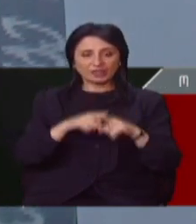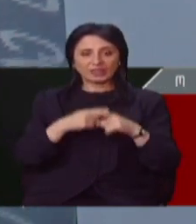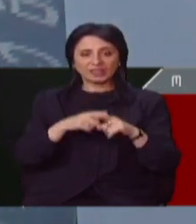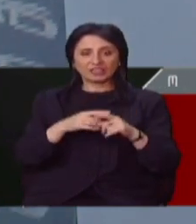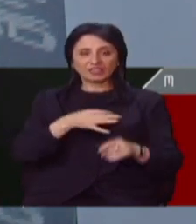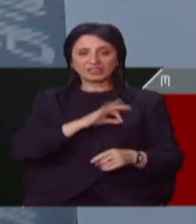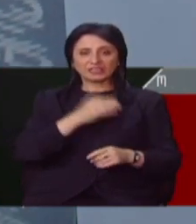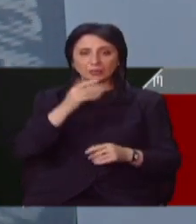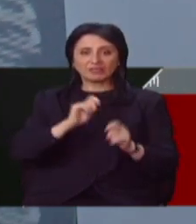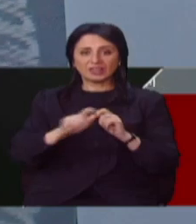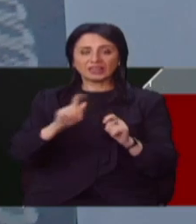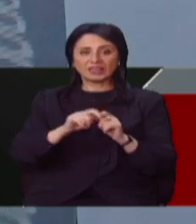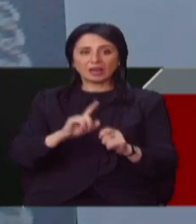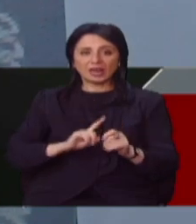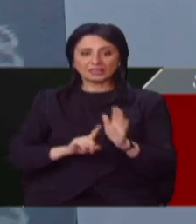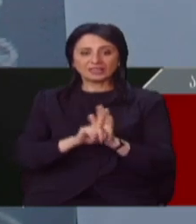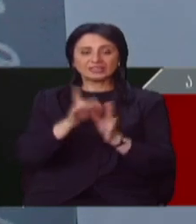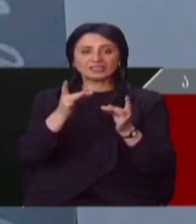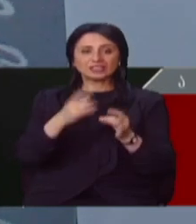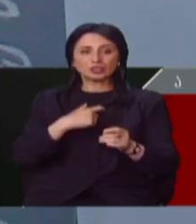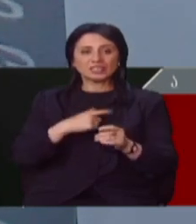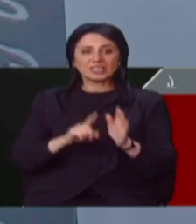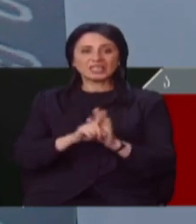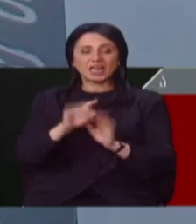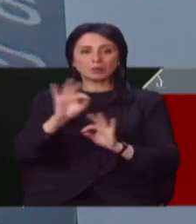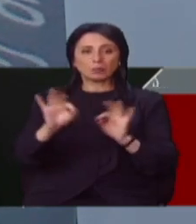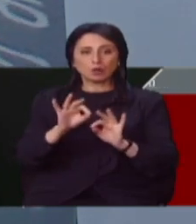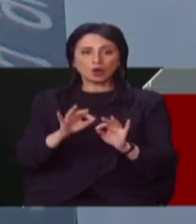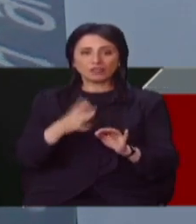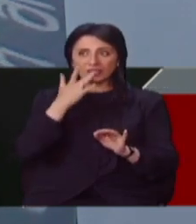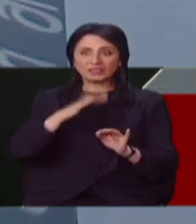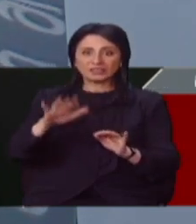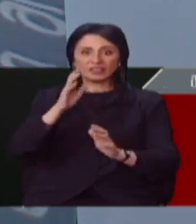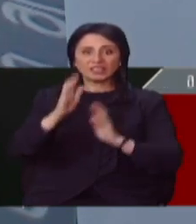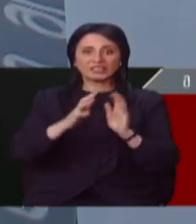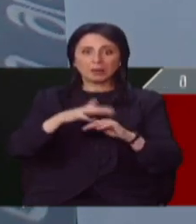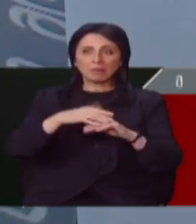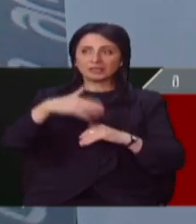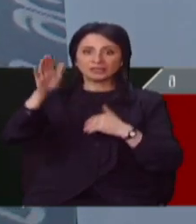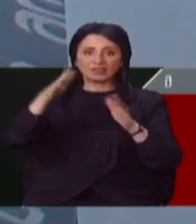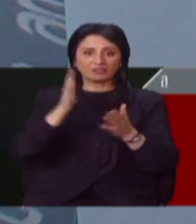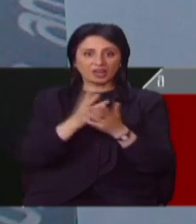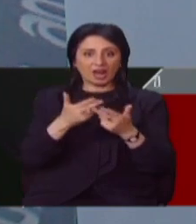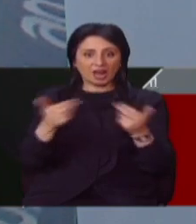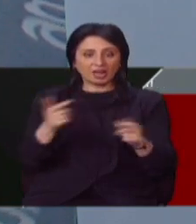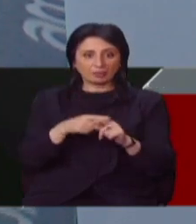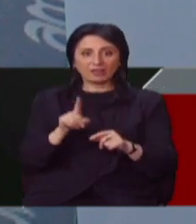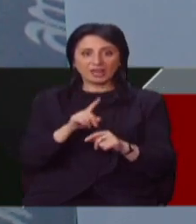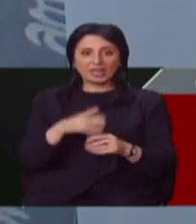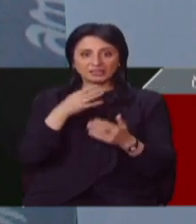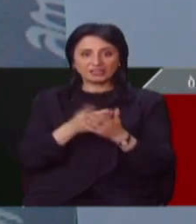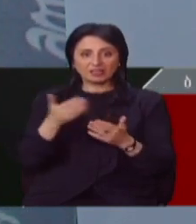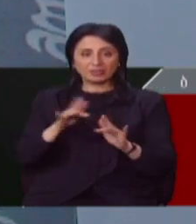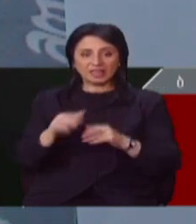teknologiebis agentos mer dafinansebuli startaparebis sakmianoba kveqnis farklebs gatsda da saertashoriso bazrebzets aghiareba moipova, rats tavis